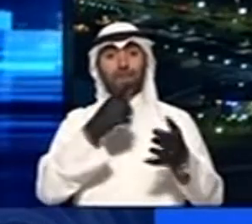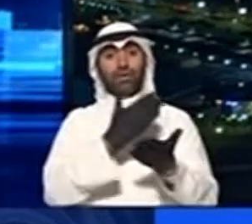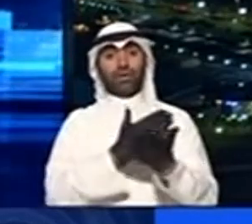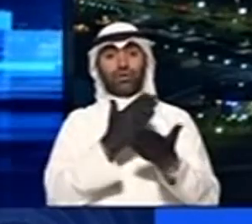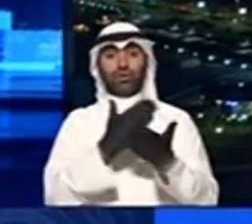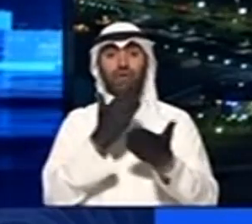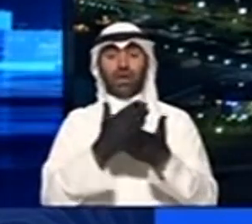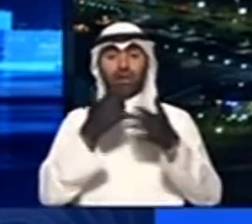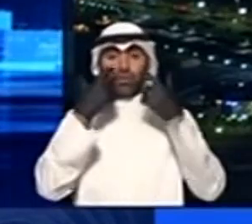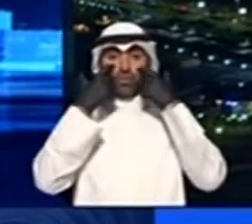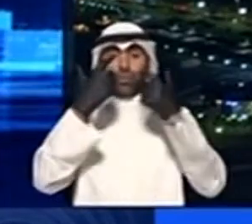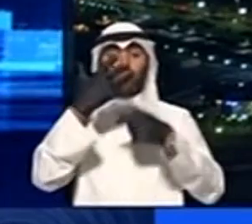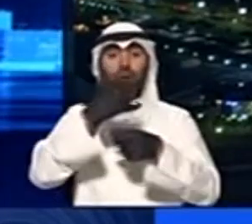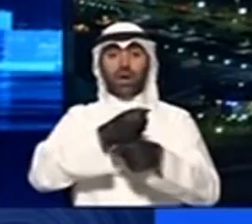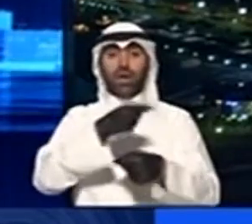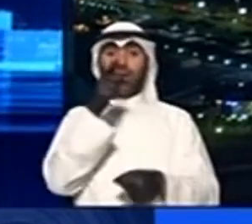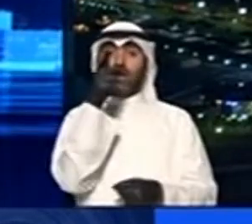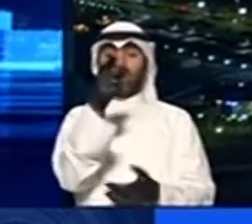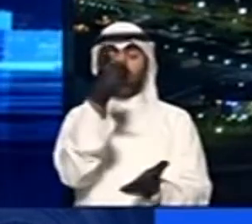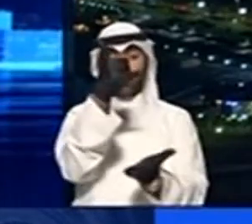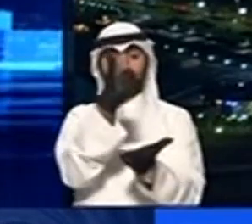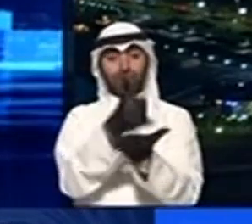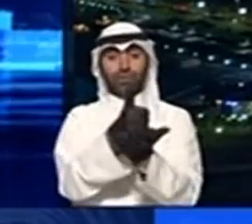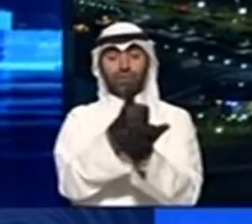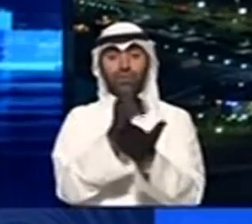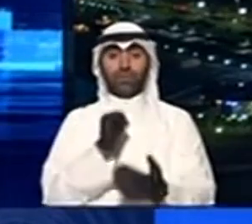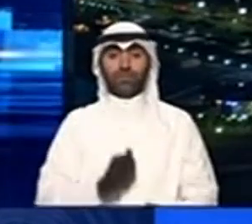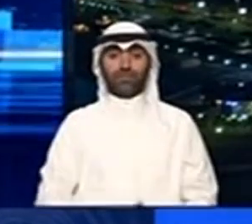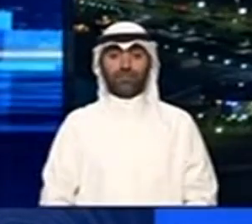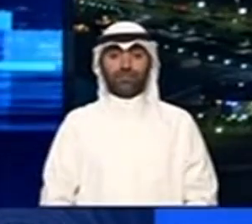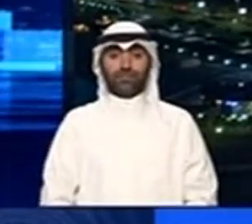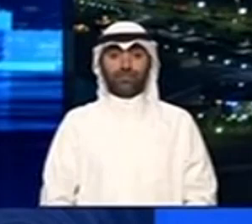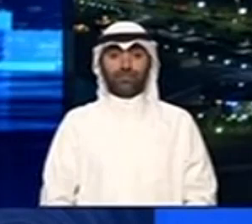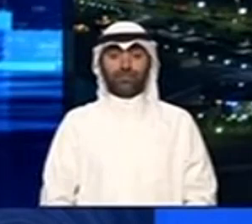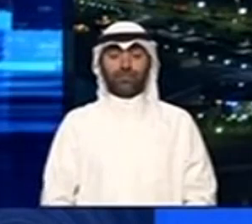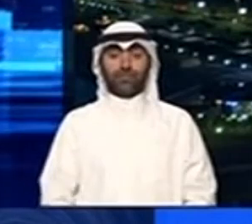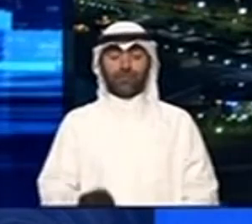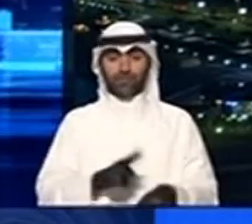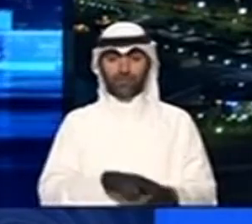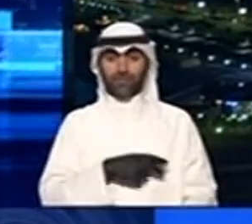المسؤولية الفردية. ما ذكر أيضا من أنه